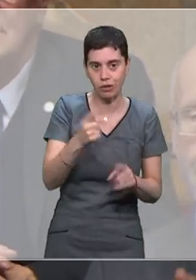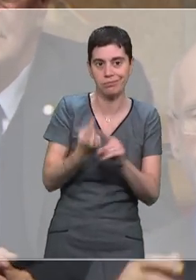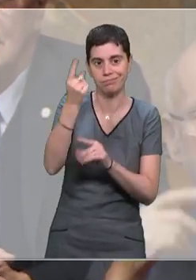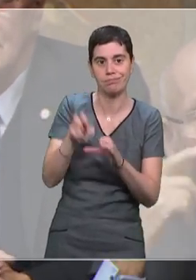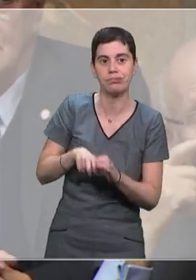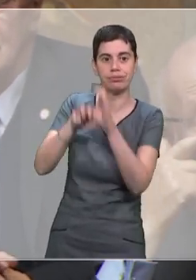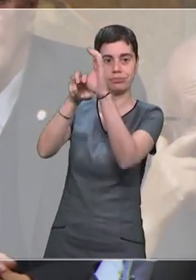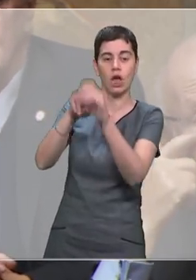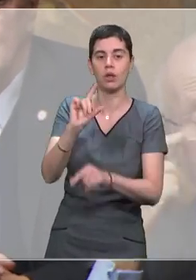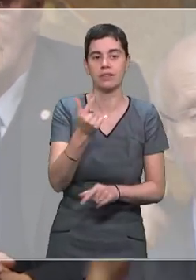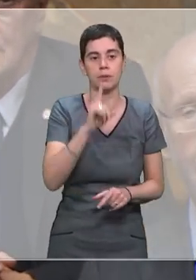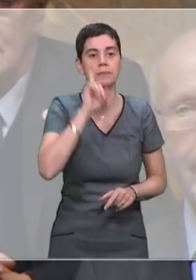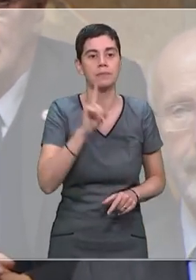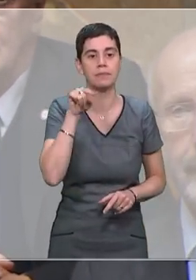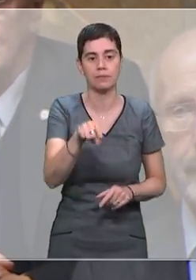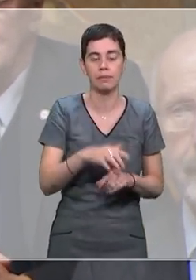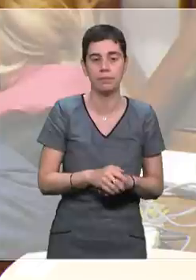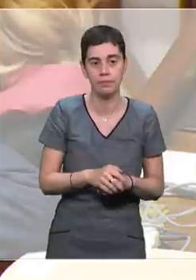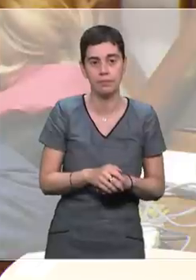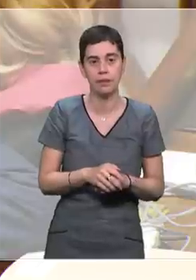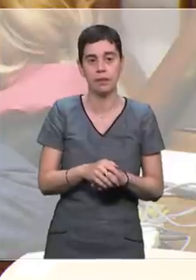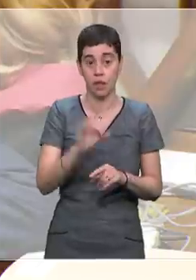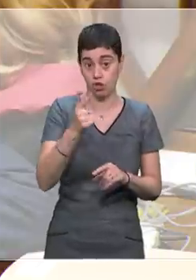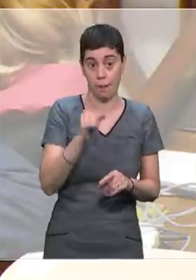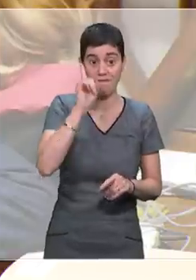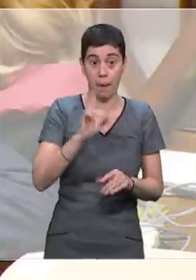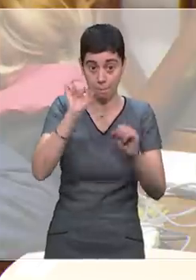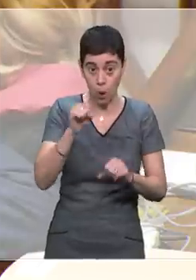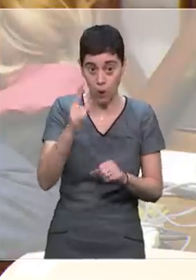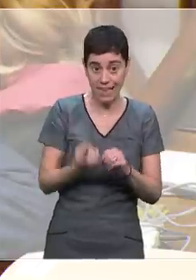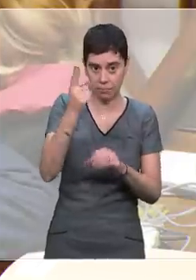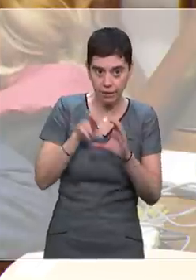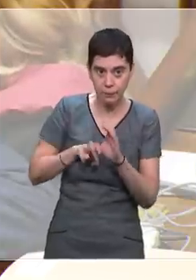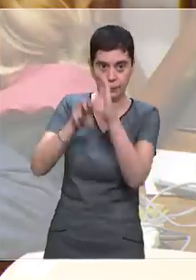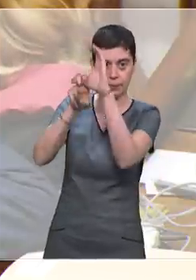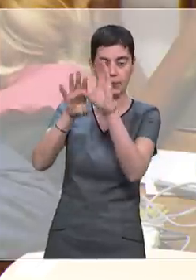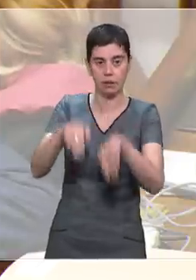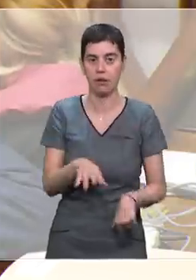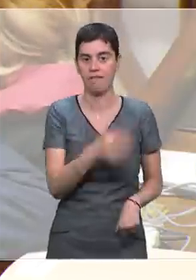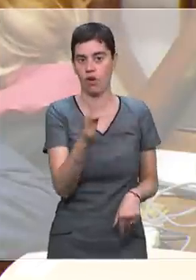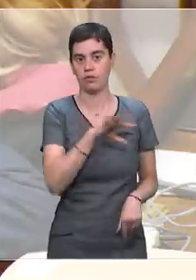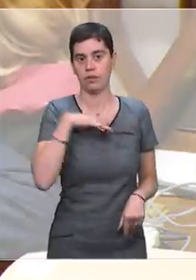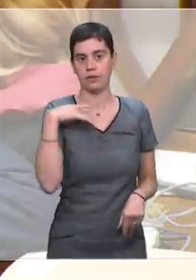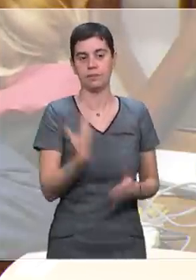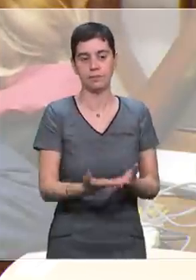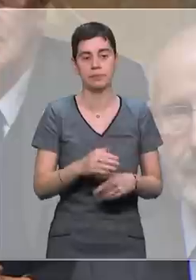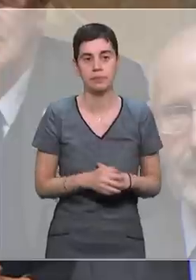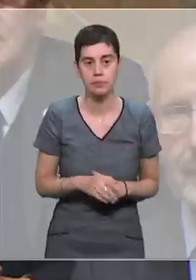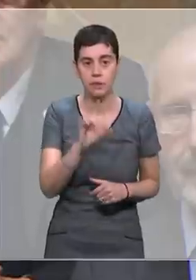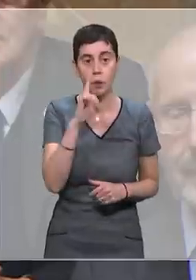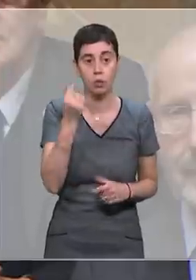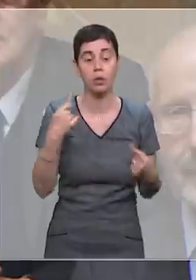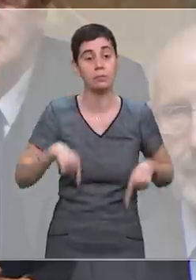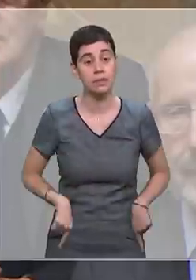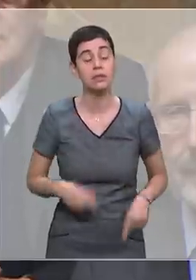Elle sera la deuxième femme astronaute française après Claudie Aigneret. C'est une fierté pour la France. Monsieur le ministre, le Parlement suit